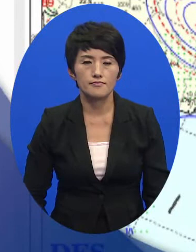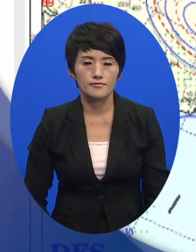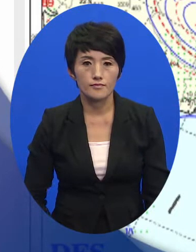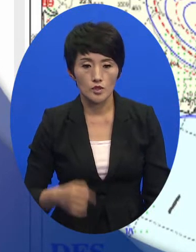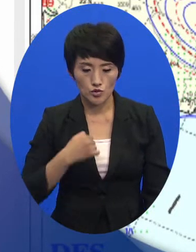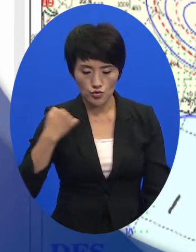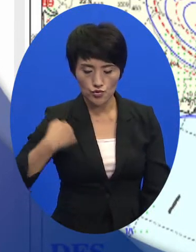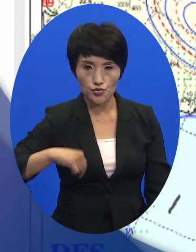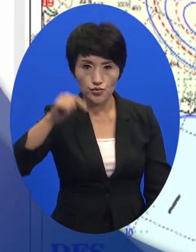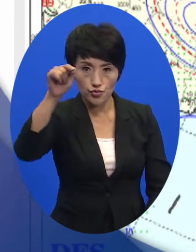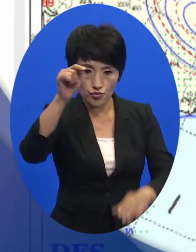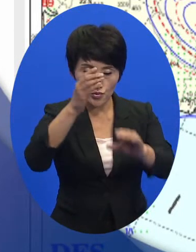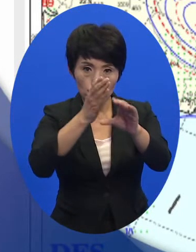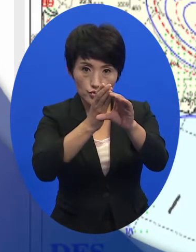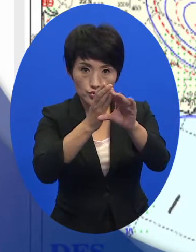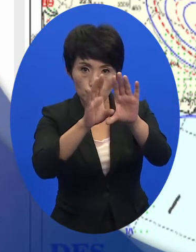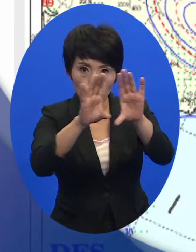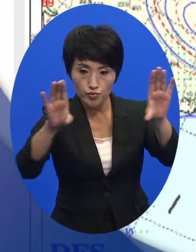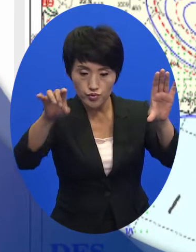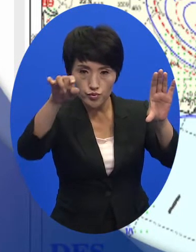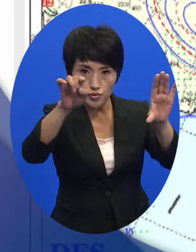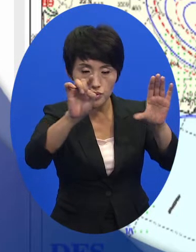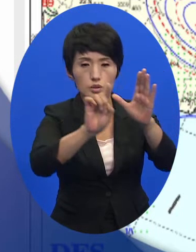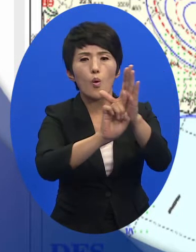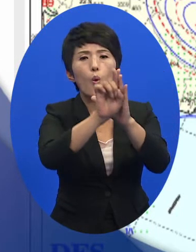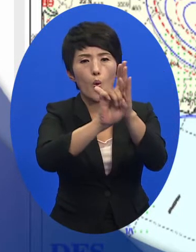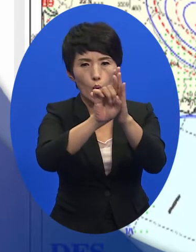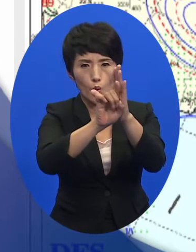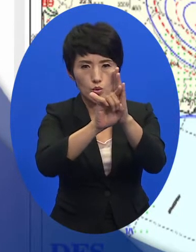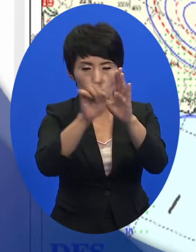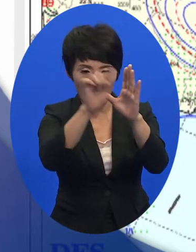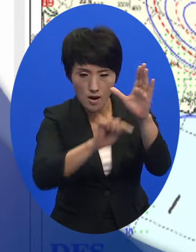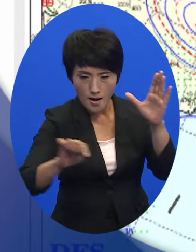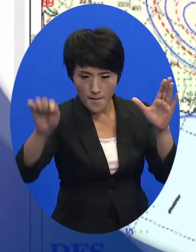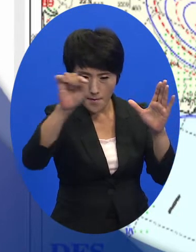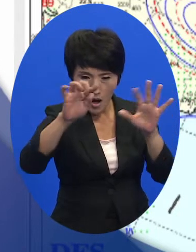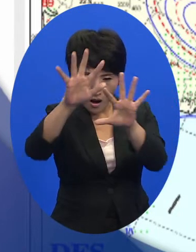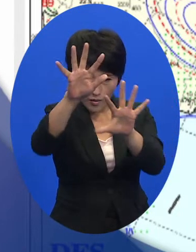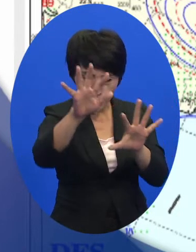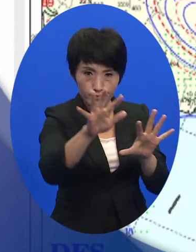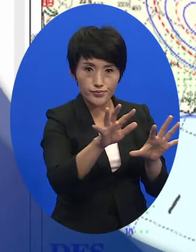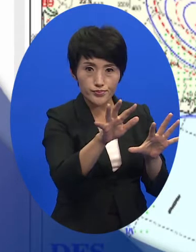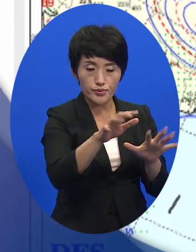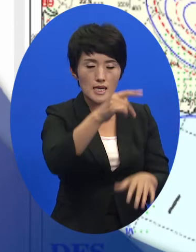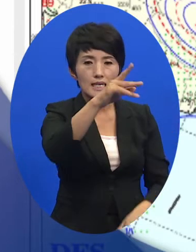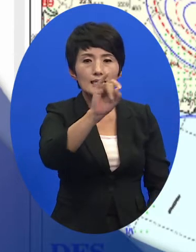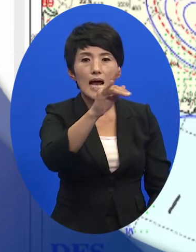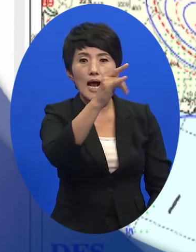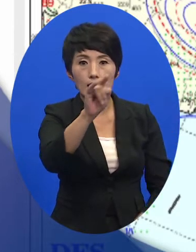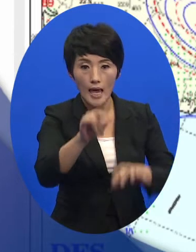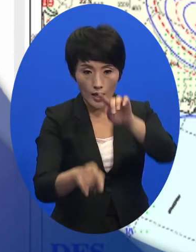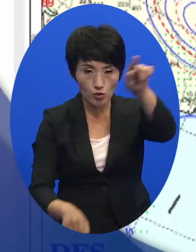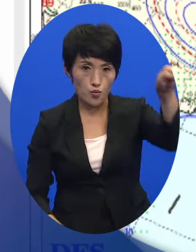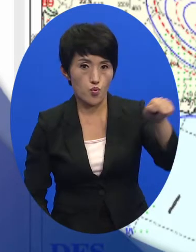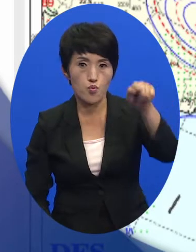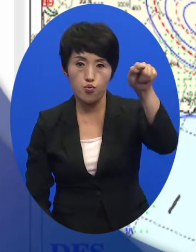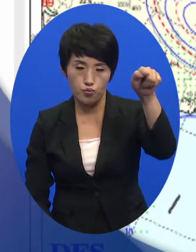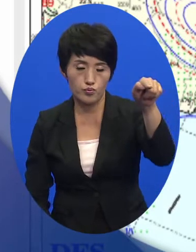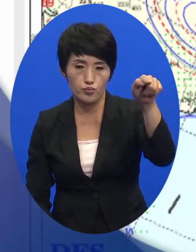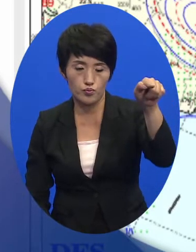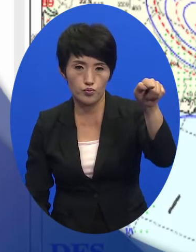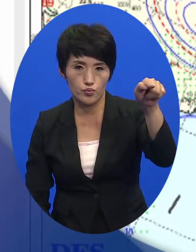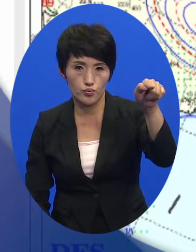중국 중부 지방으로 온도 고리 형성이 되어 있으며 상해 부분으로부터 는